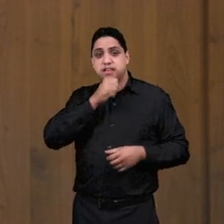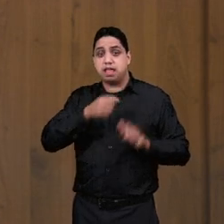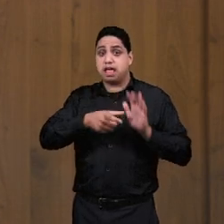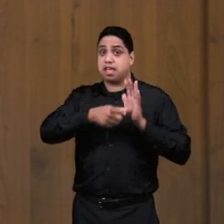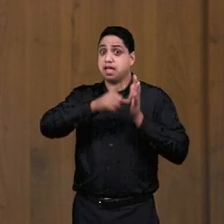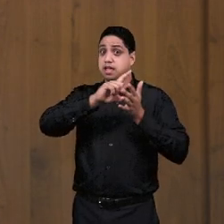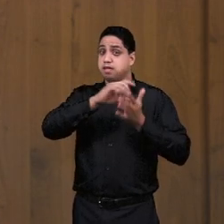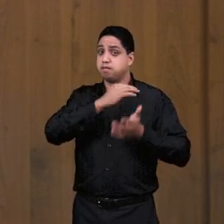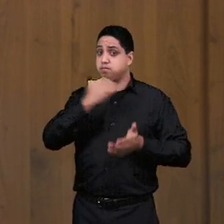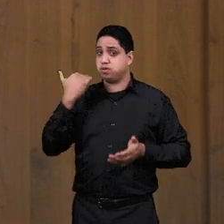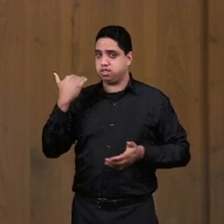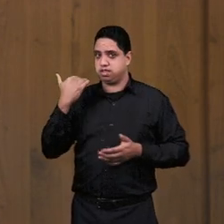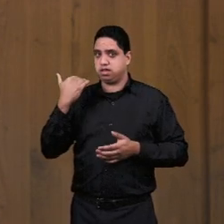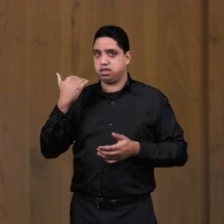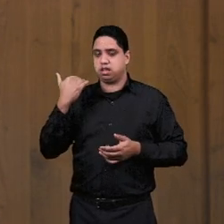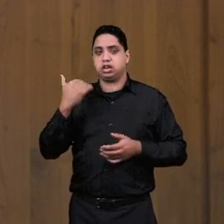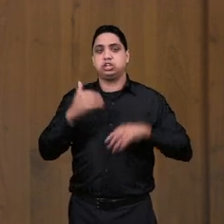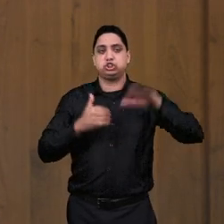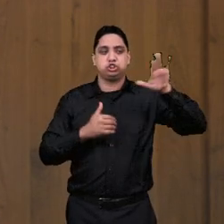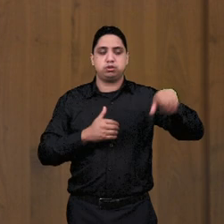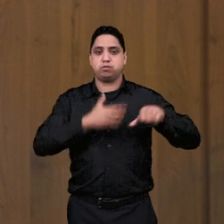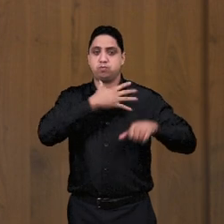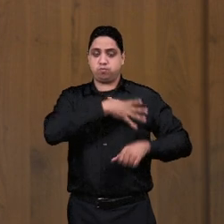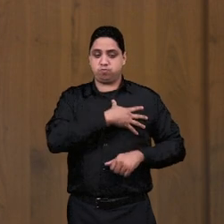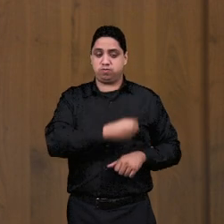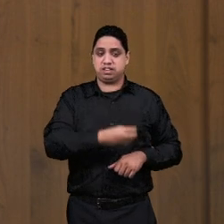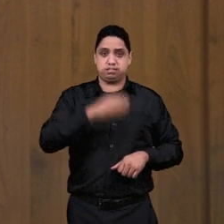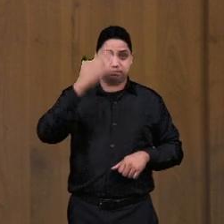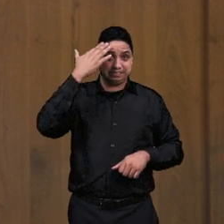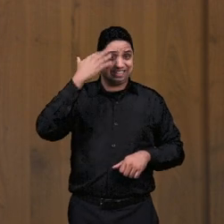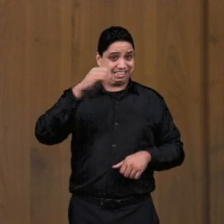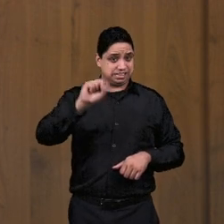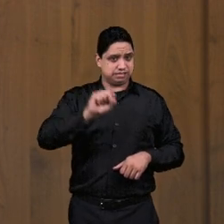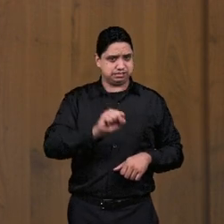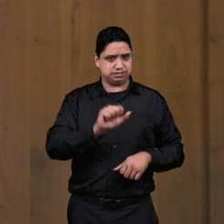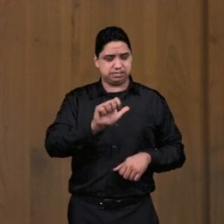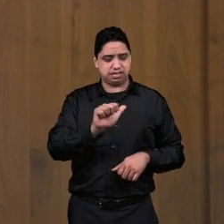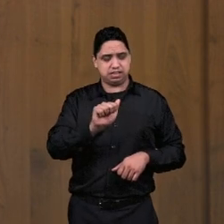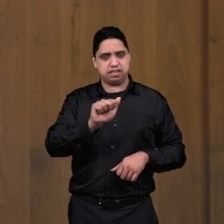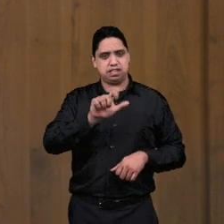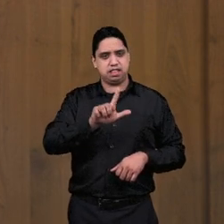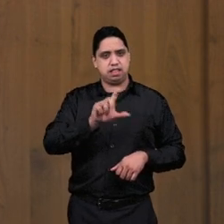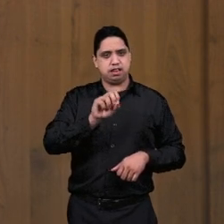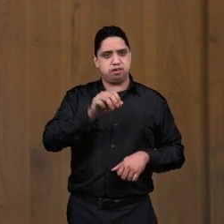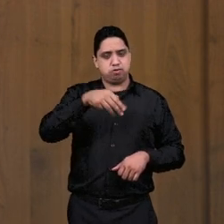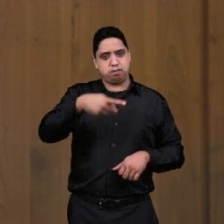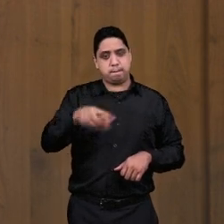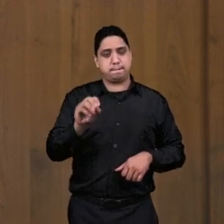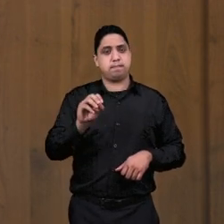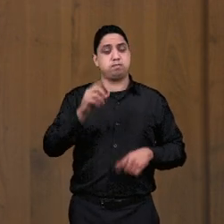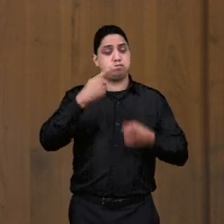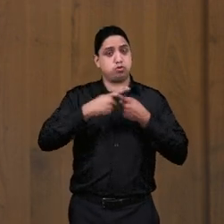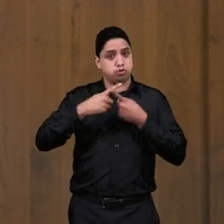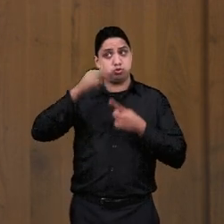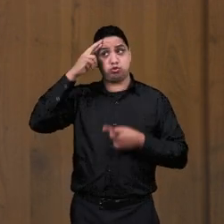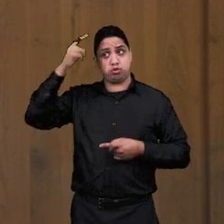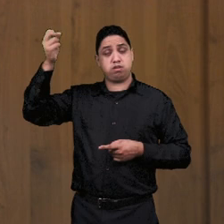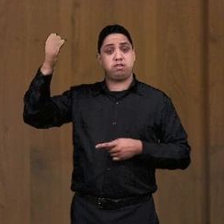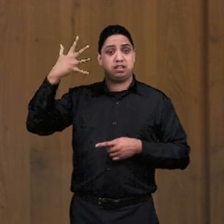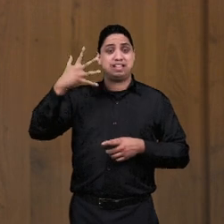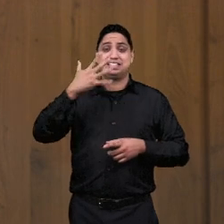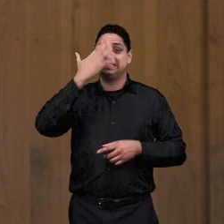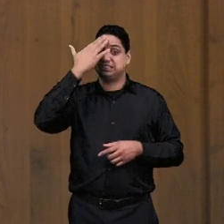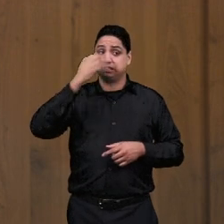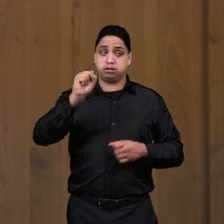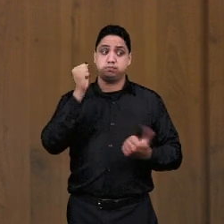fils Salomon, parce que le Seigneur avait révélé à David que Salomon allait régner à sa place. David alors, il